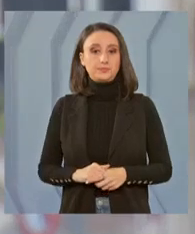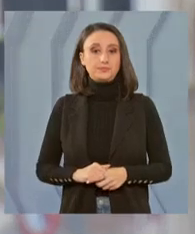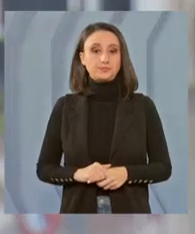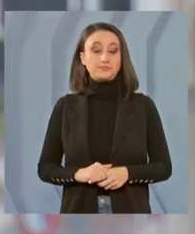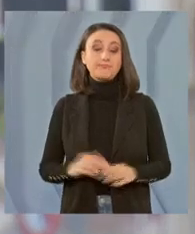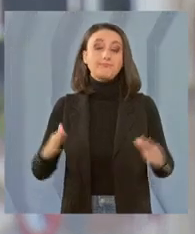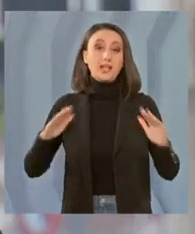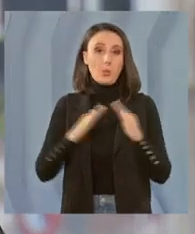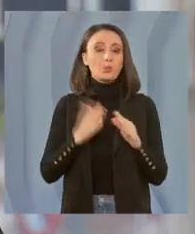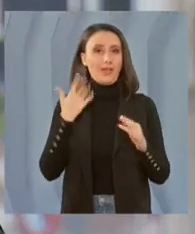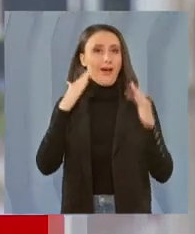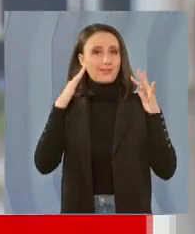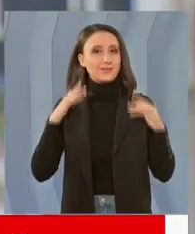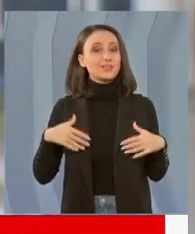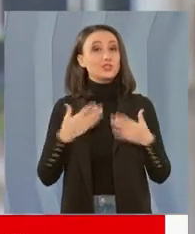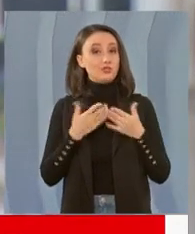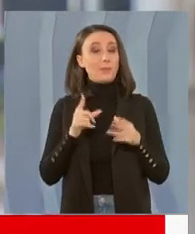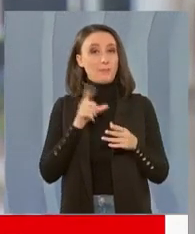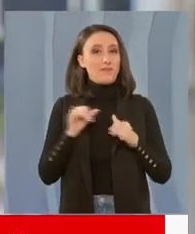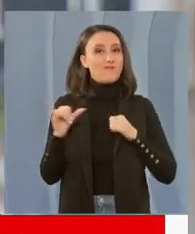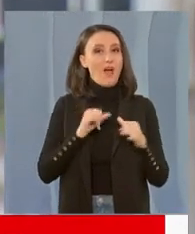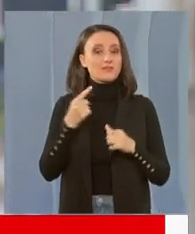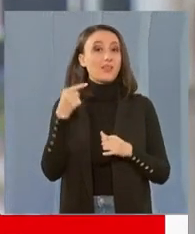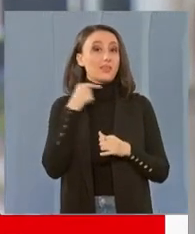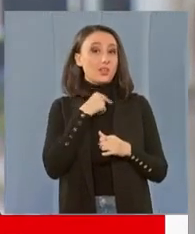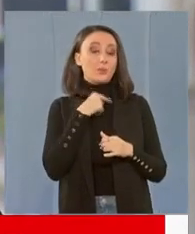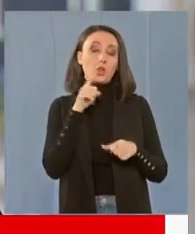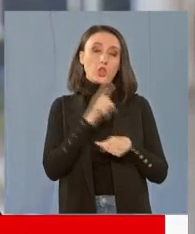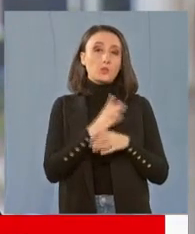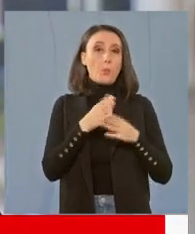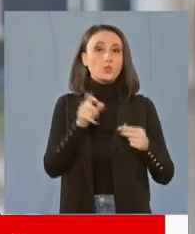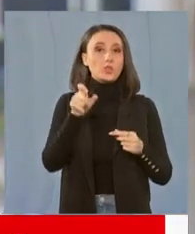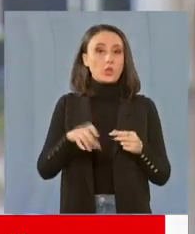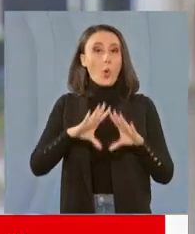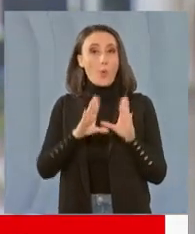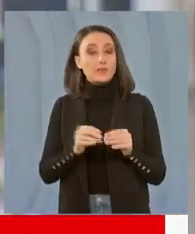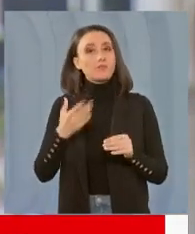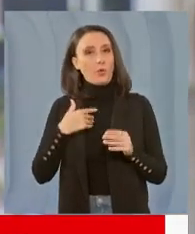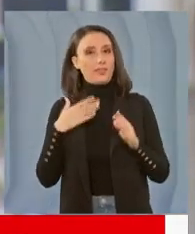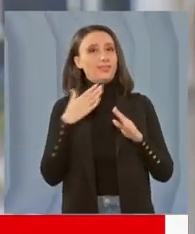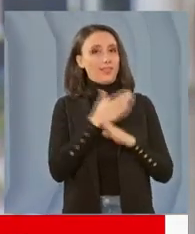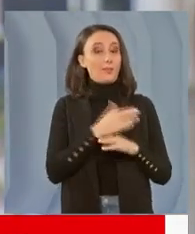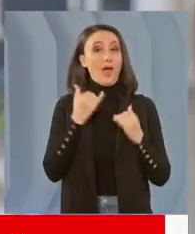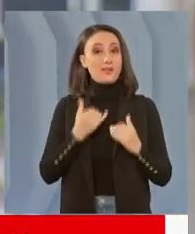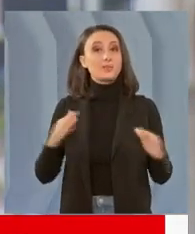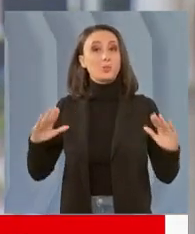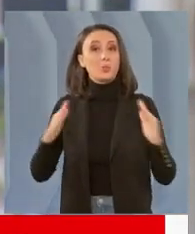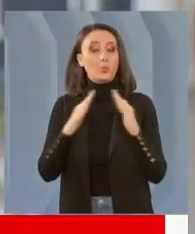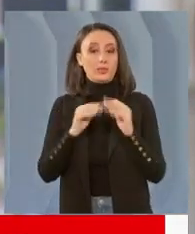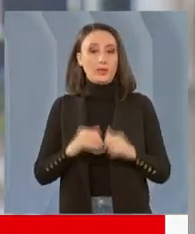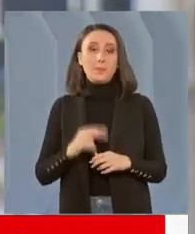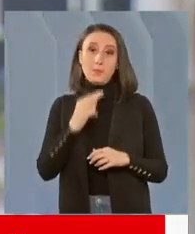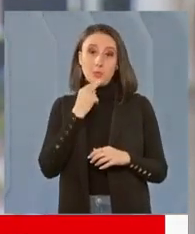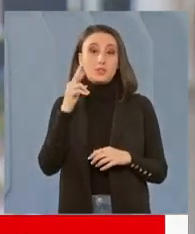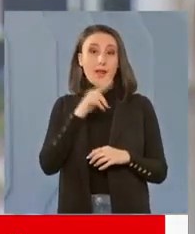Așadar, la Muntea Nins, iar pentru că începe mini-vacanța de 1 decembrie, tot mai mulți români se vor îndrepta încă de astăzi spre munte.